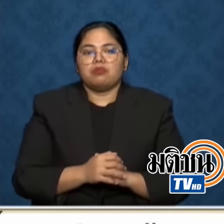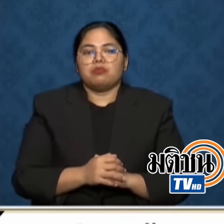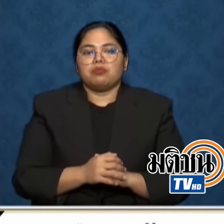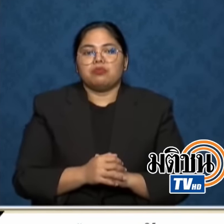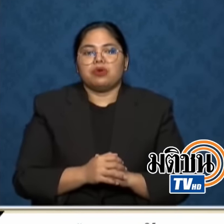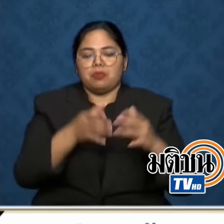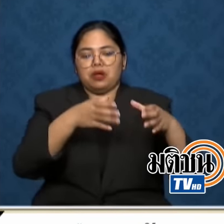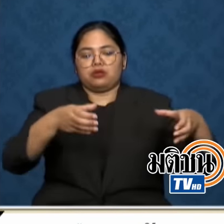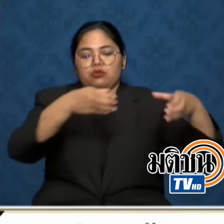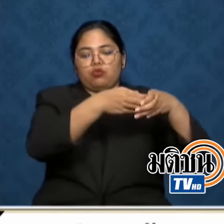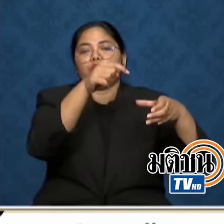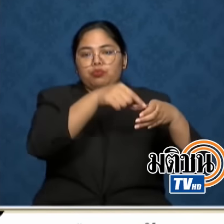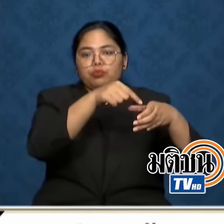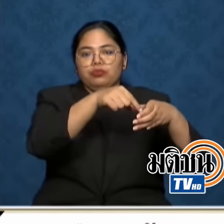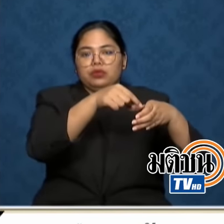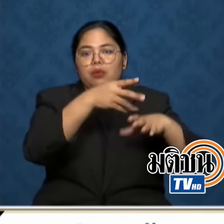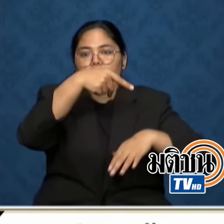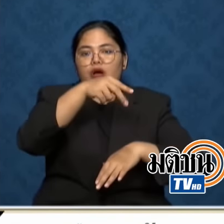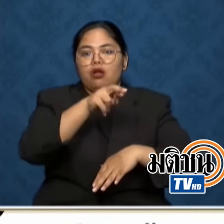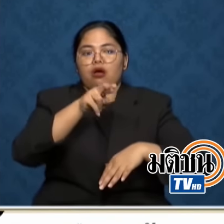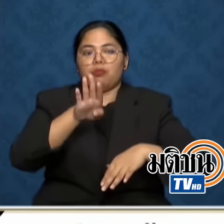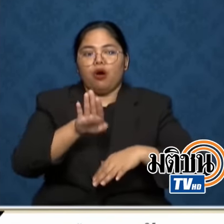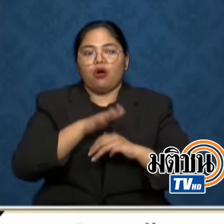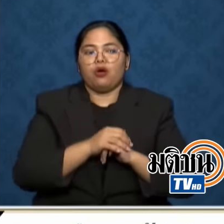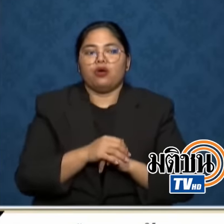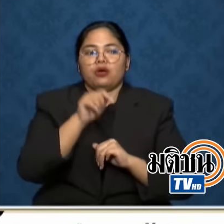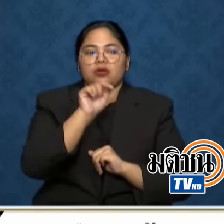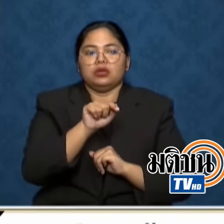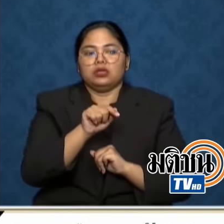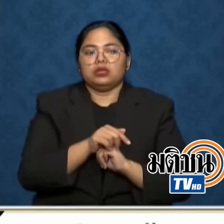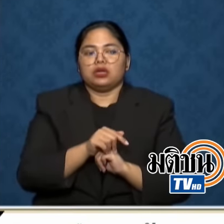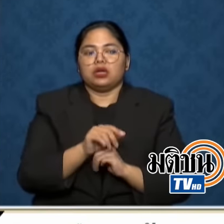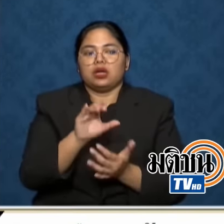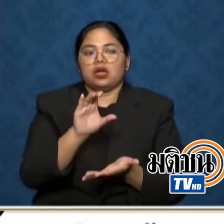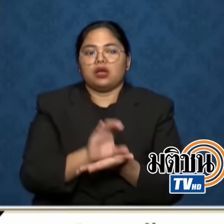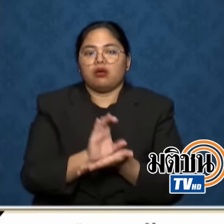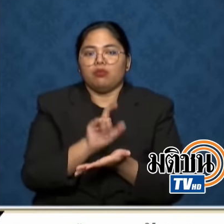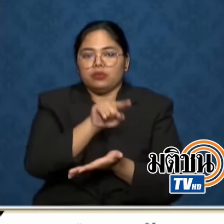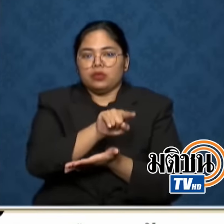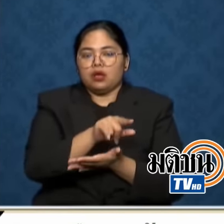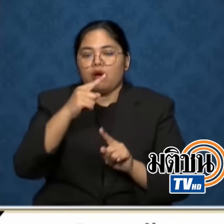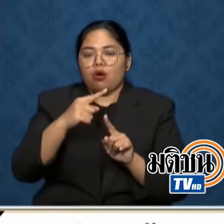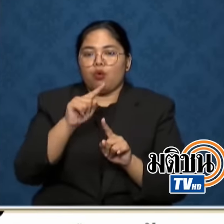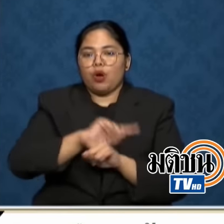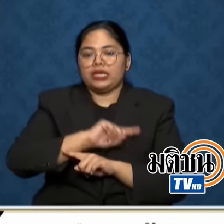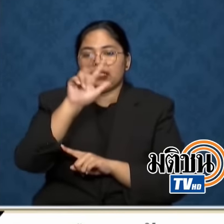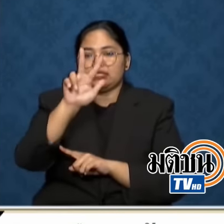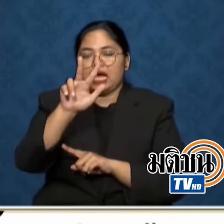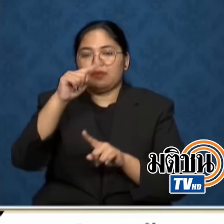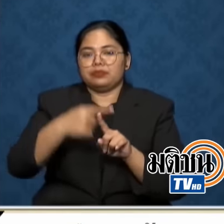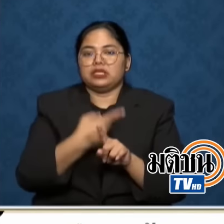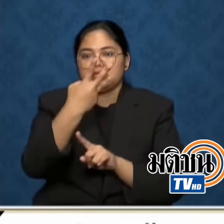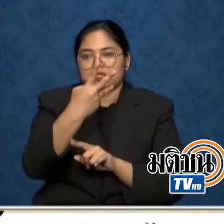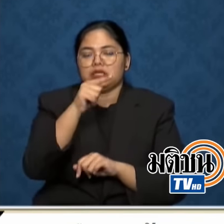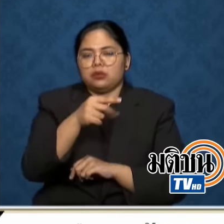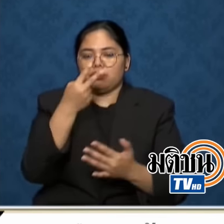โดยจะมีการยื่นพรบ.ทักก้าภายในเดดไลน์คือวันนี้ครับท่านประธาน3เมษายนซึ่งผมเปิดดูระเ